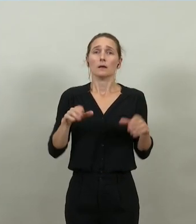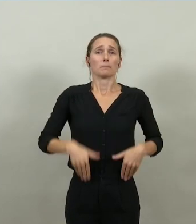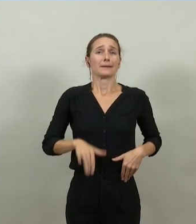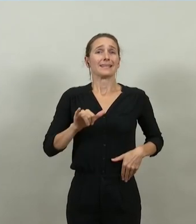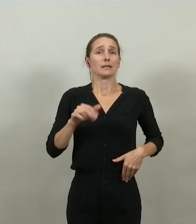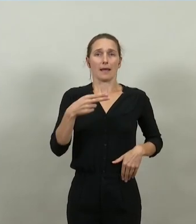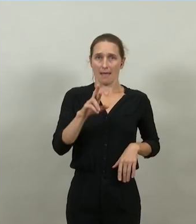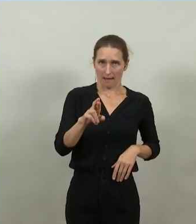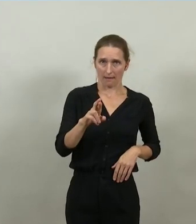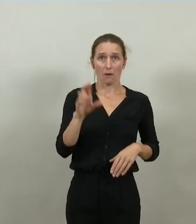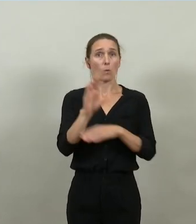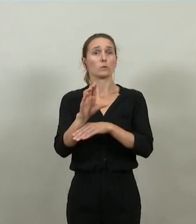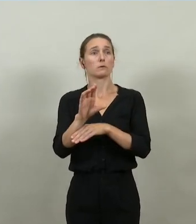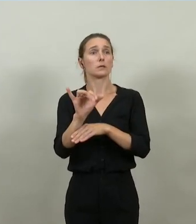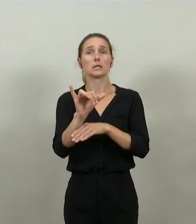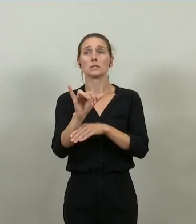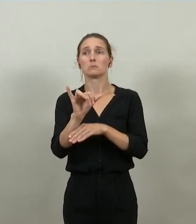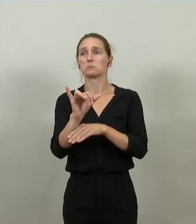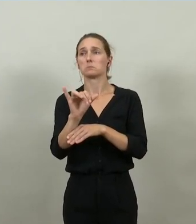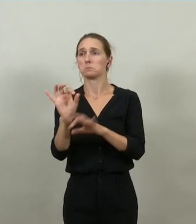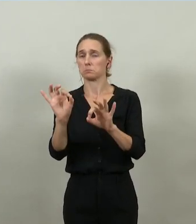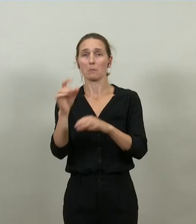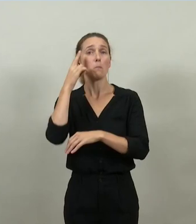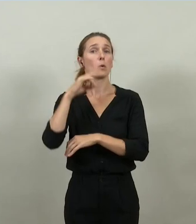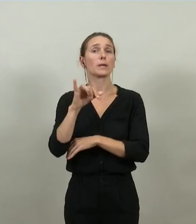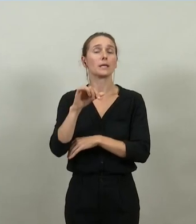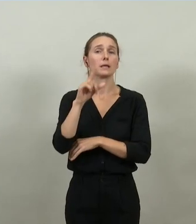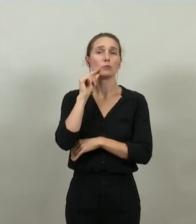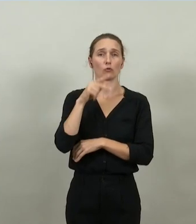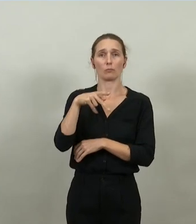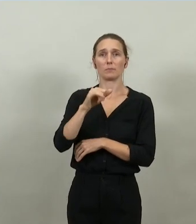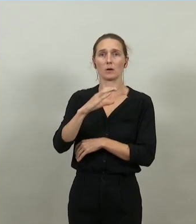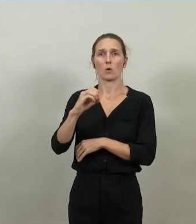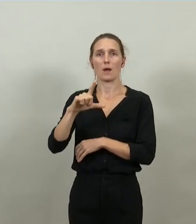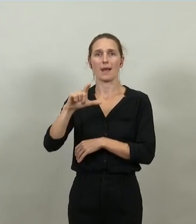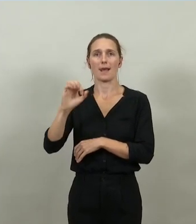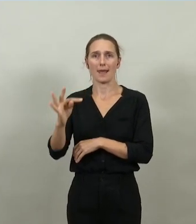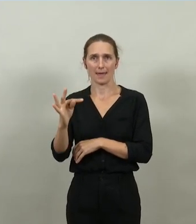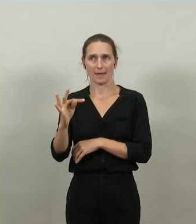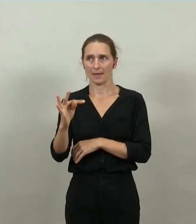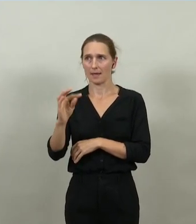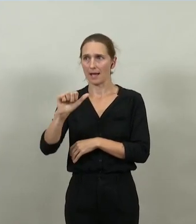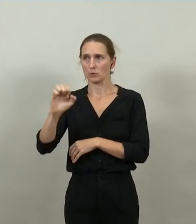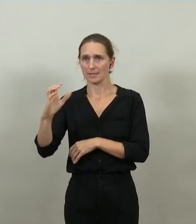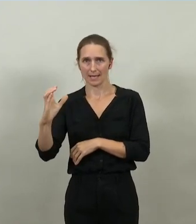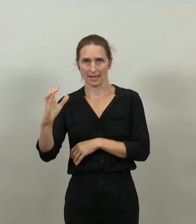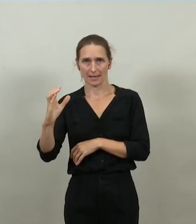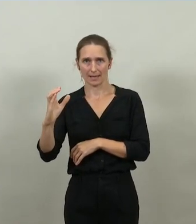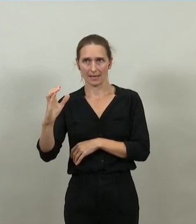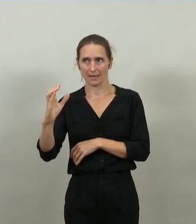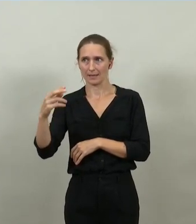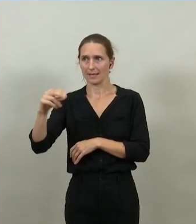contre qui vote pour Monsieur Picolet oui AEC